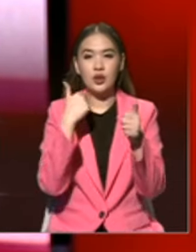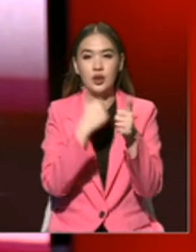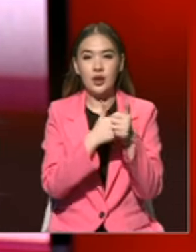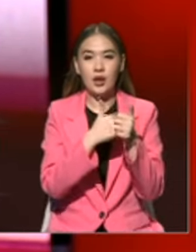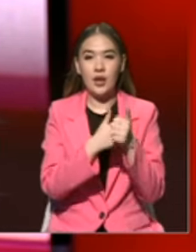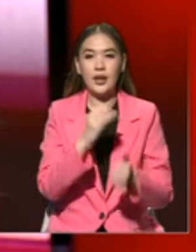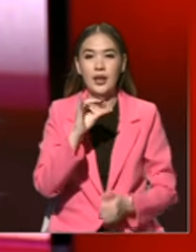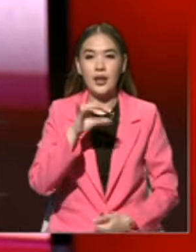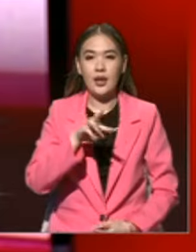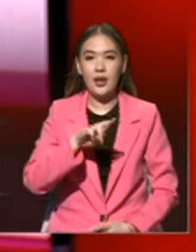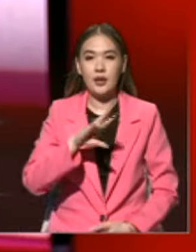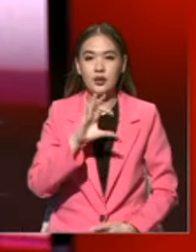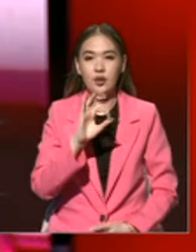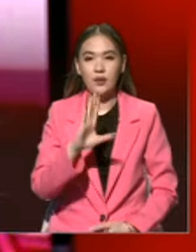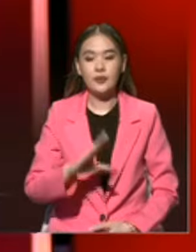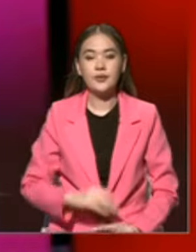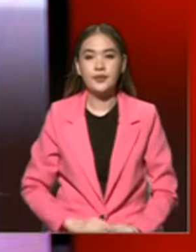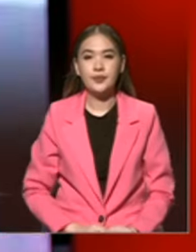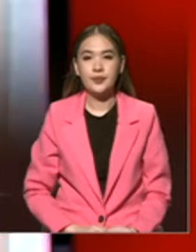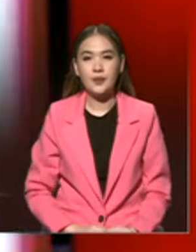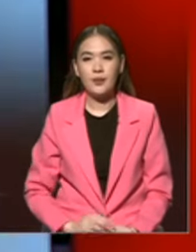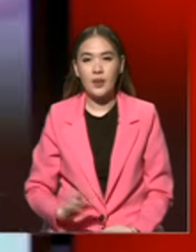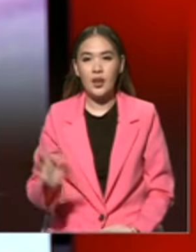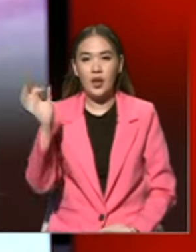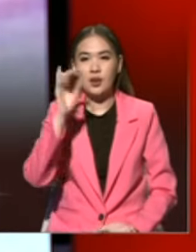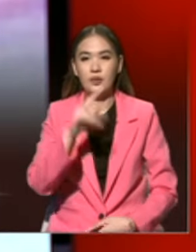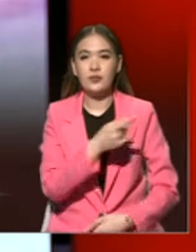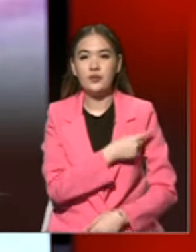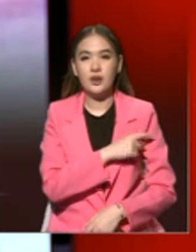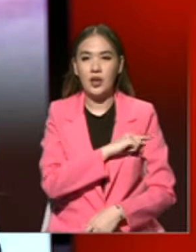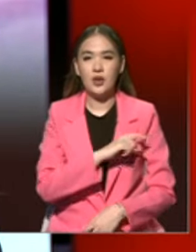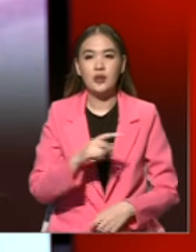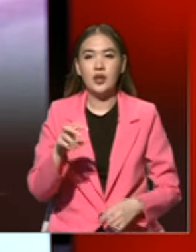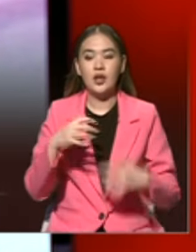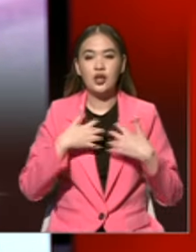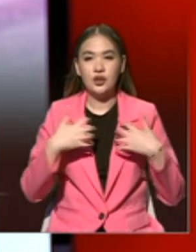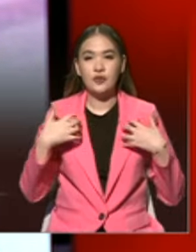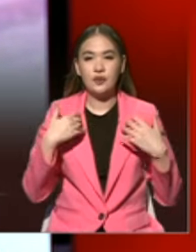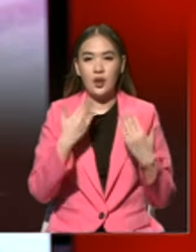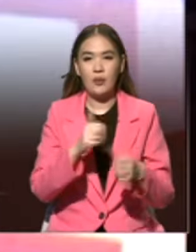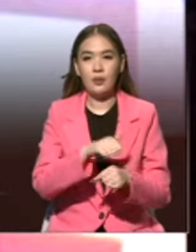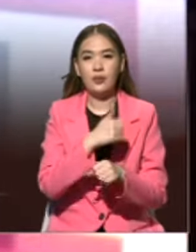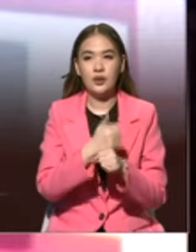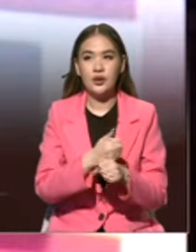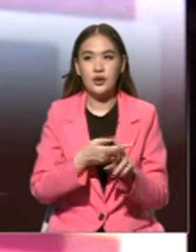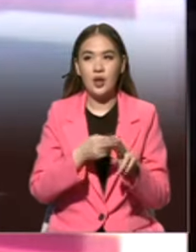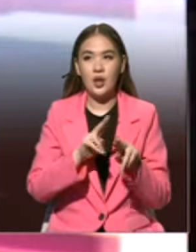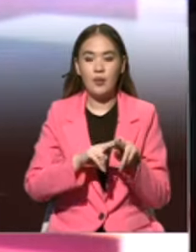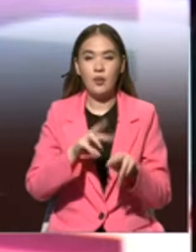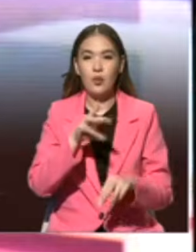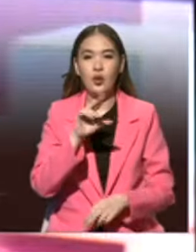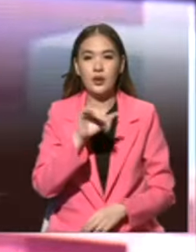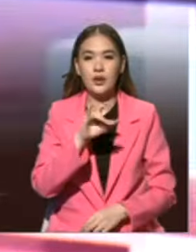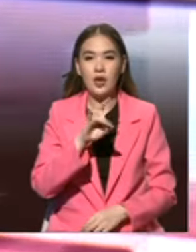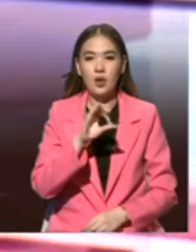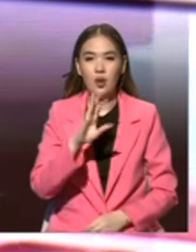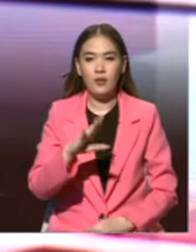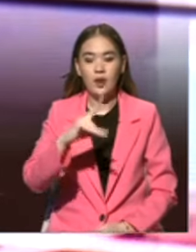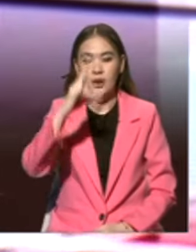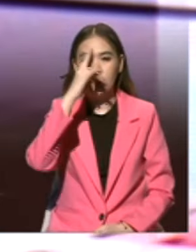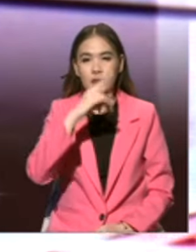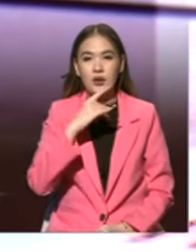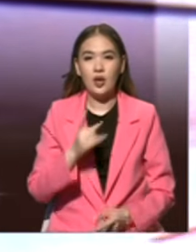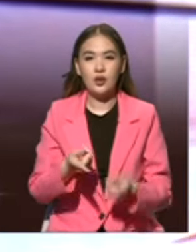Ерлан Ілиясов. Ветеринариялық бақылау және қадағалау комитетінің басқарма басшысы Марат Мұхтаров. Қазақстан